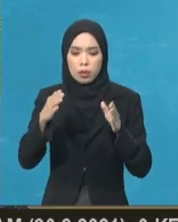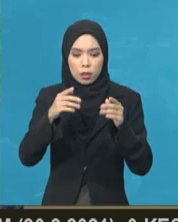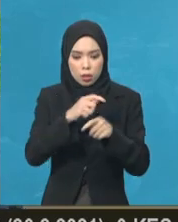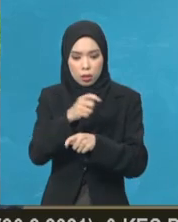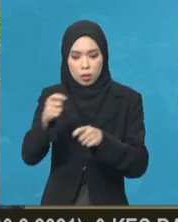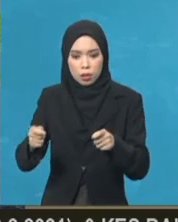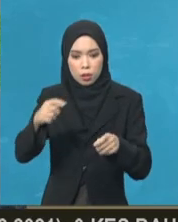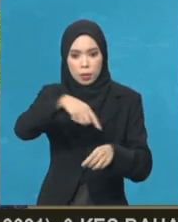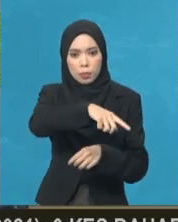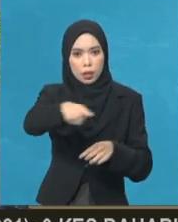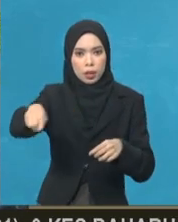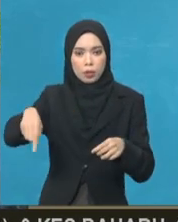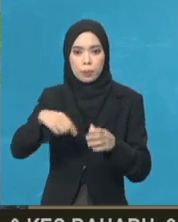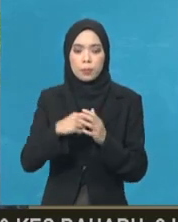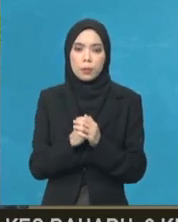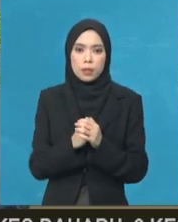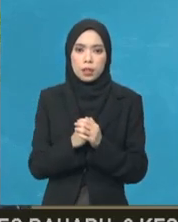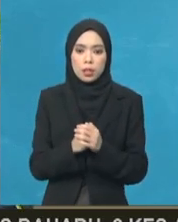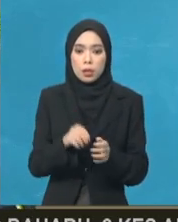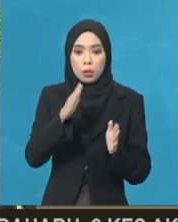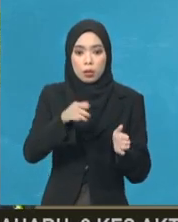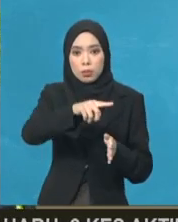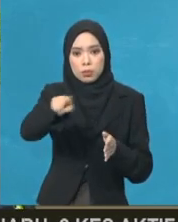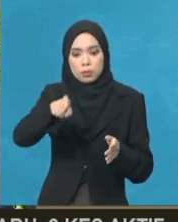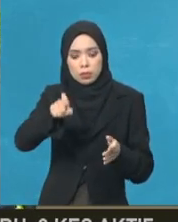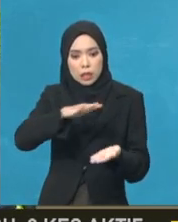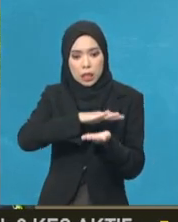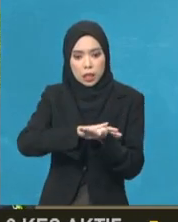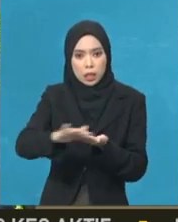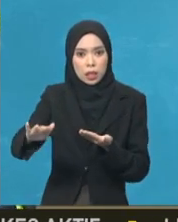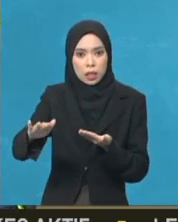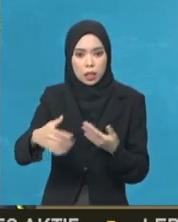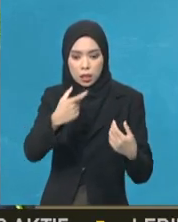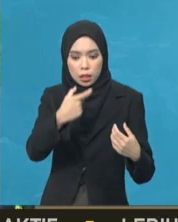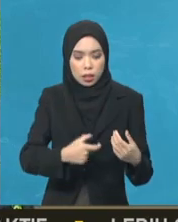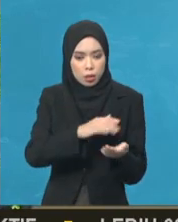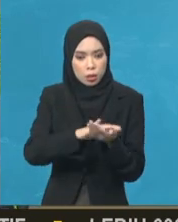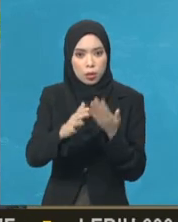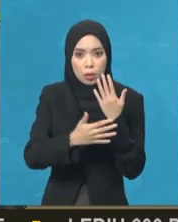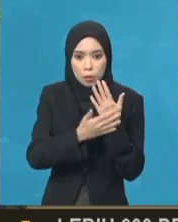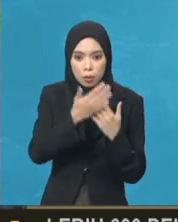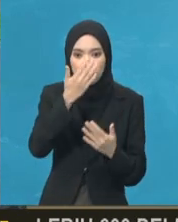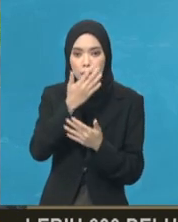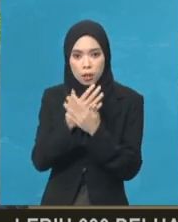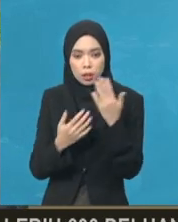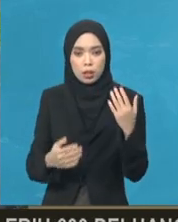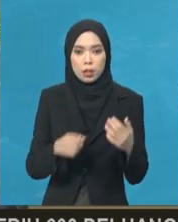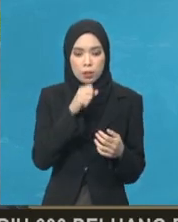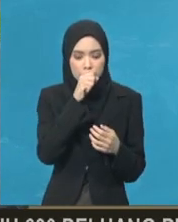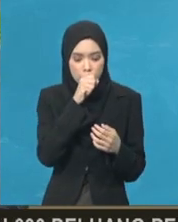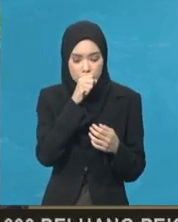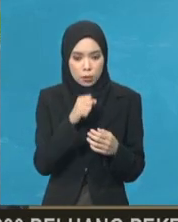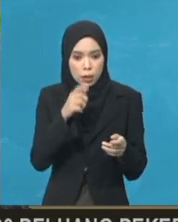menambahkan kebersihan diri kebersihan tangan dan juga etika batuk atau bersin Ah yang betul dan sentiasa